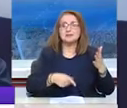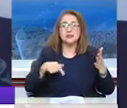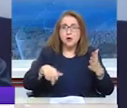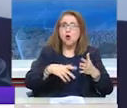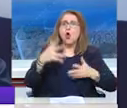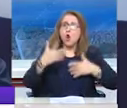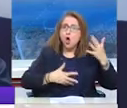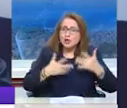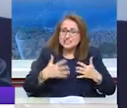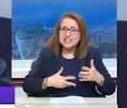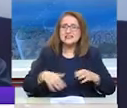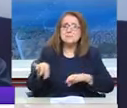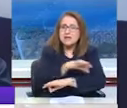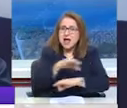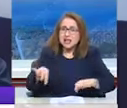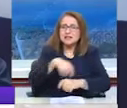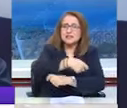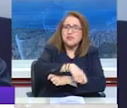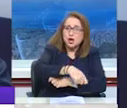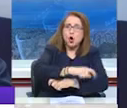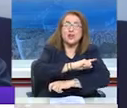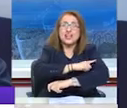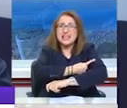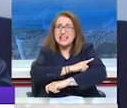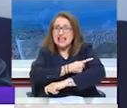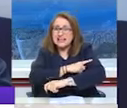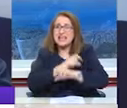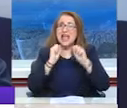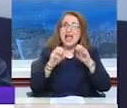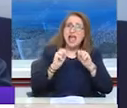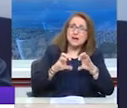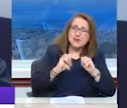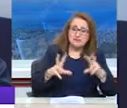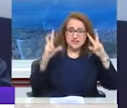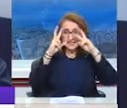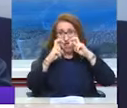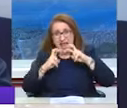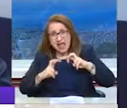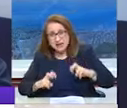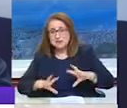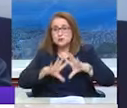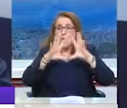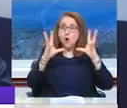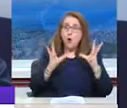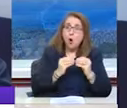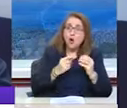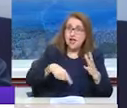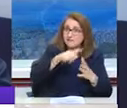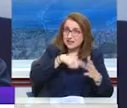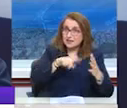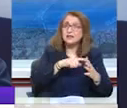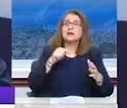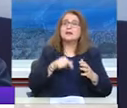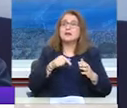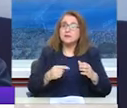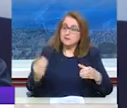λογιστών, μηχανικών, δικηγόρων, ιατρών, εκπαιδευτικοί και ερευνητές, θα ενταχθούν στο προστατευτικό καθεστώς που